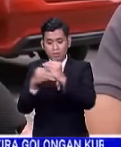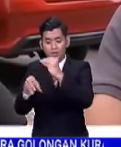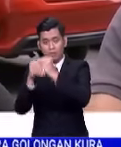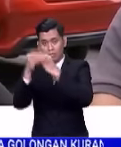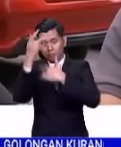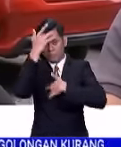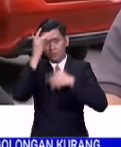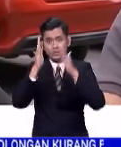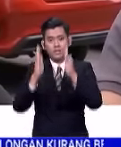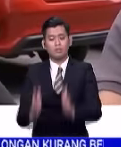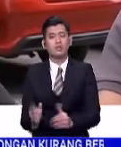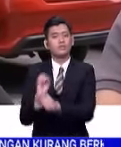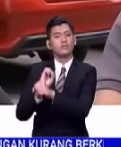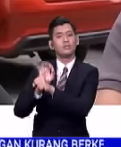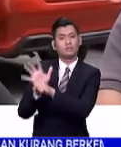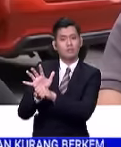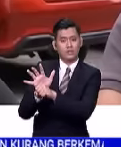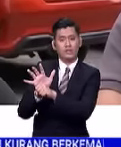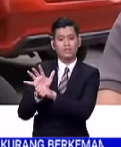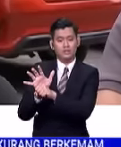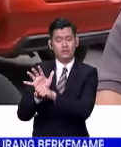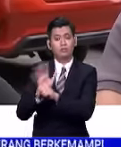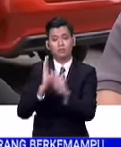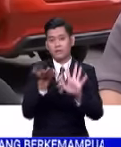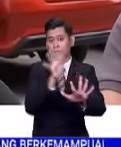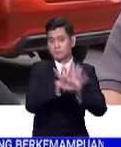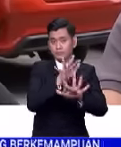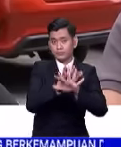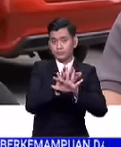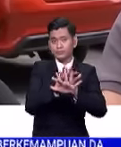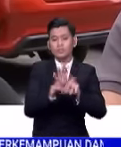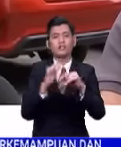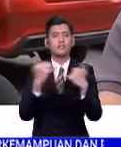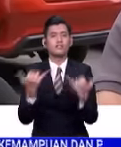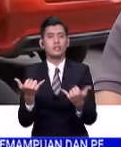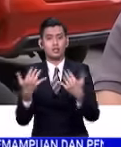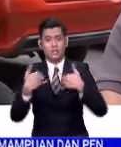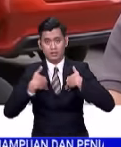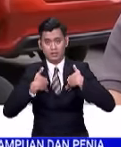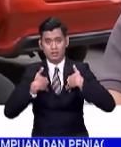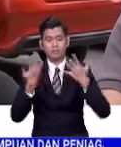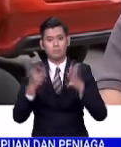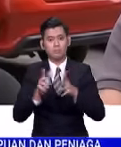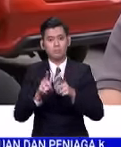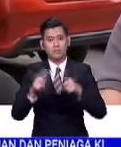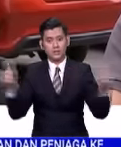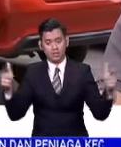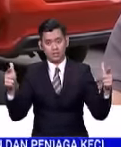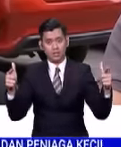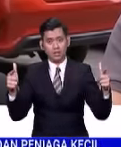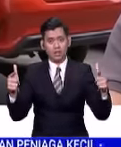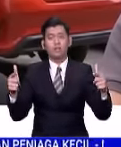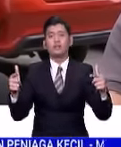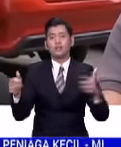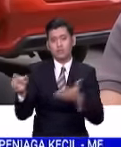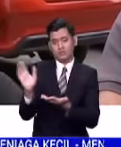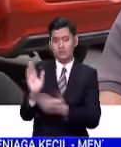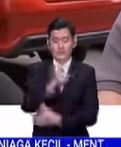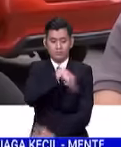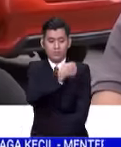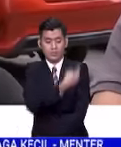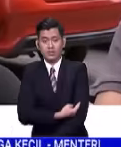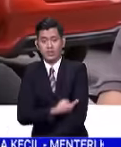pesakit-pesakit COVID ini dalam kapasiti yang tinggi. Setakat ini yang paling besar yang kita ada adalah di PKRC Campus yang